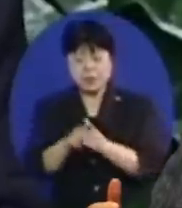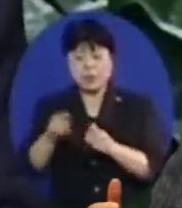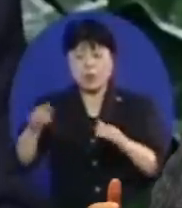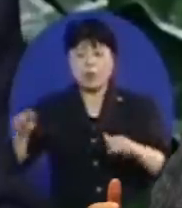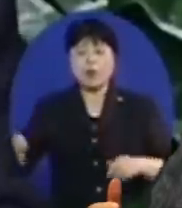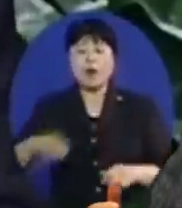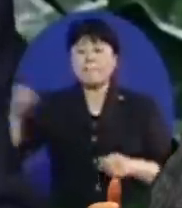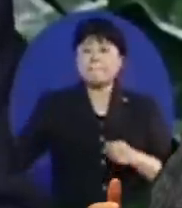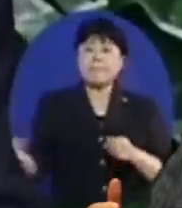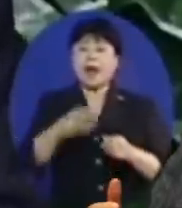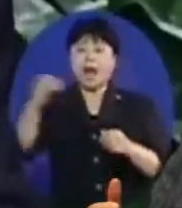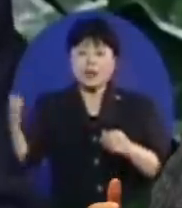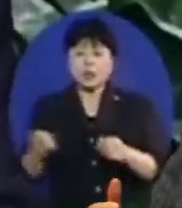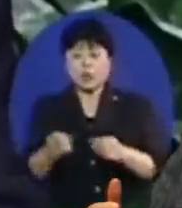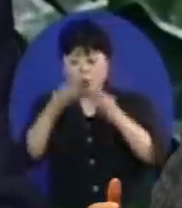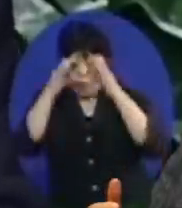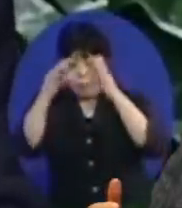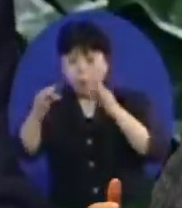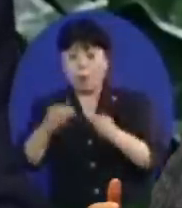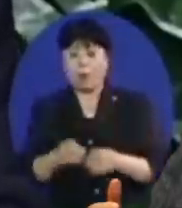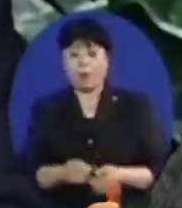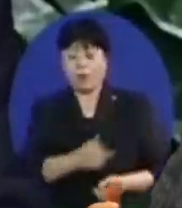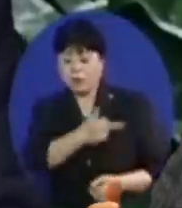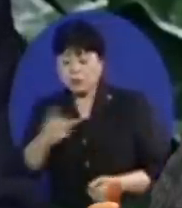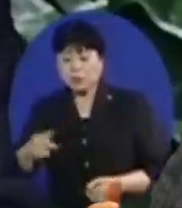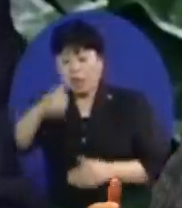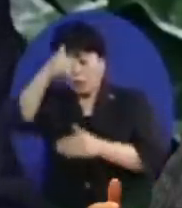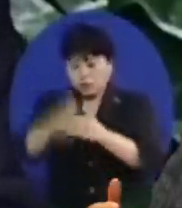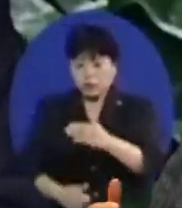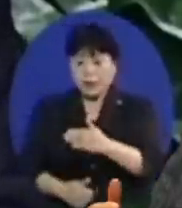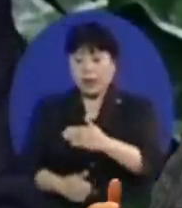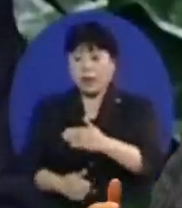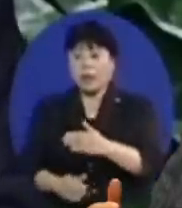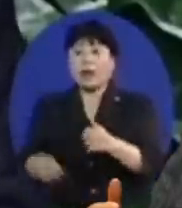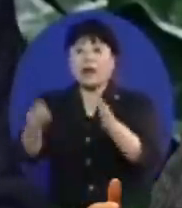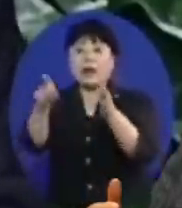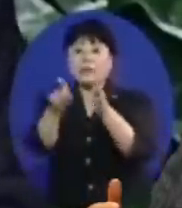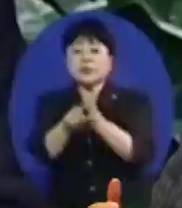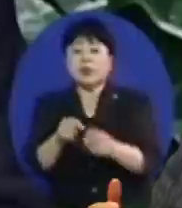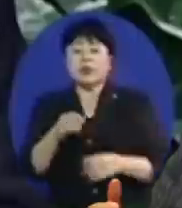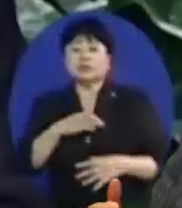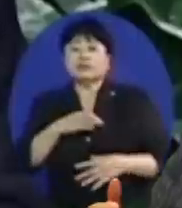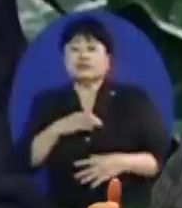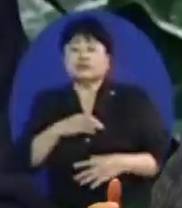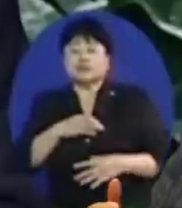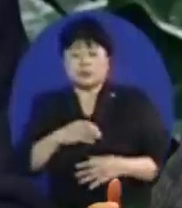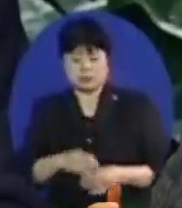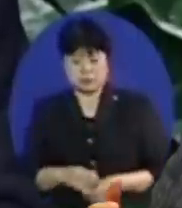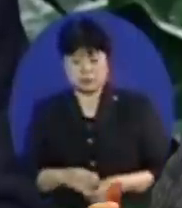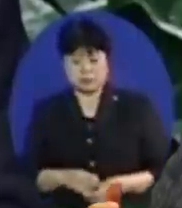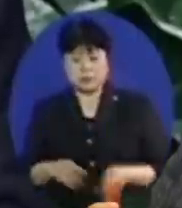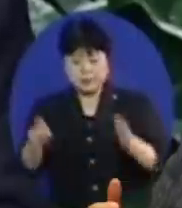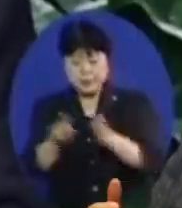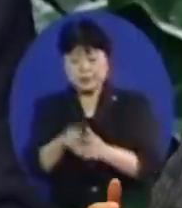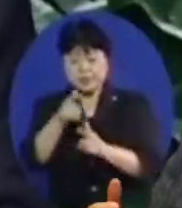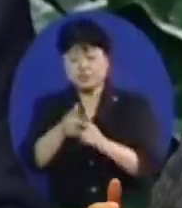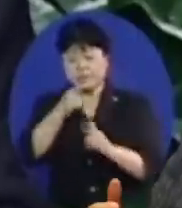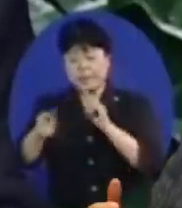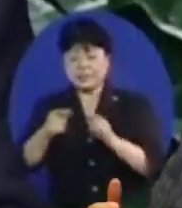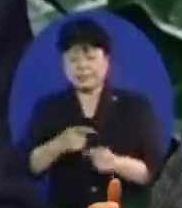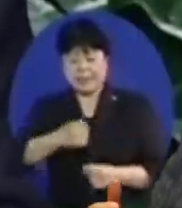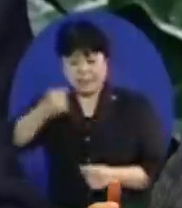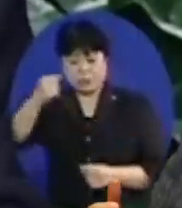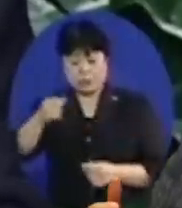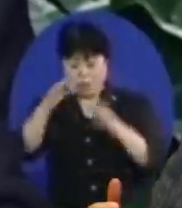믿고 바람이 세고 파도가 크니까 빠져 죽을 것이라고 믿었습니다. 그래서 두려워했지. 믿음을 예수님이 말씀에